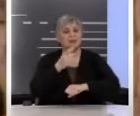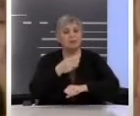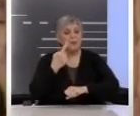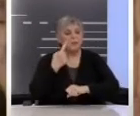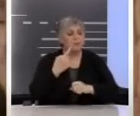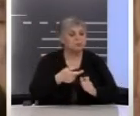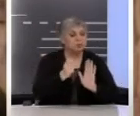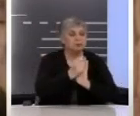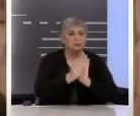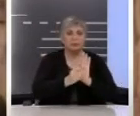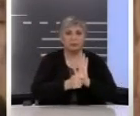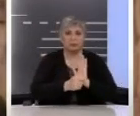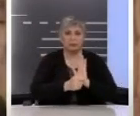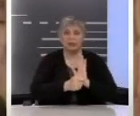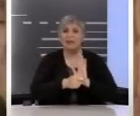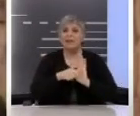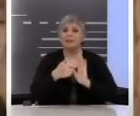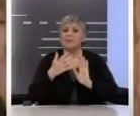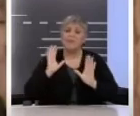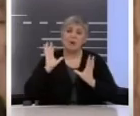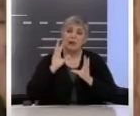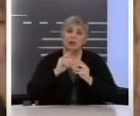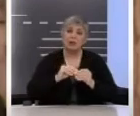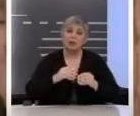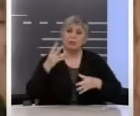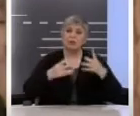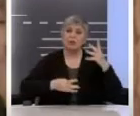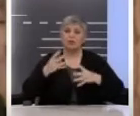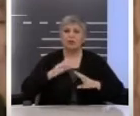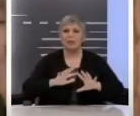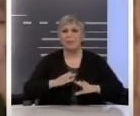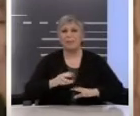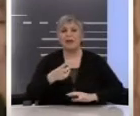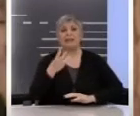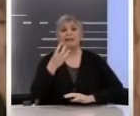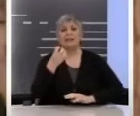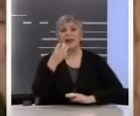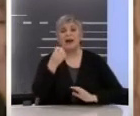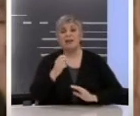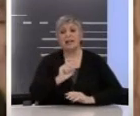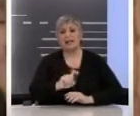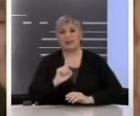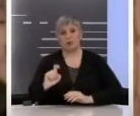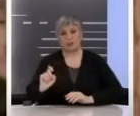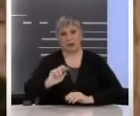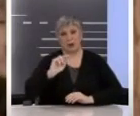να γίνουν, ανέρχεται για αυτή τη δαπάνη στα 30 εκατομμύρια ευρώ περίπου.